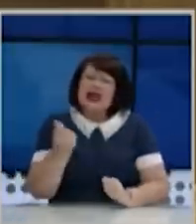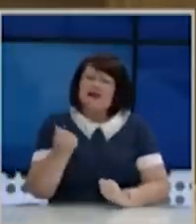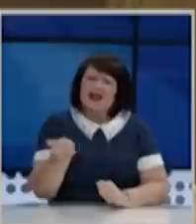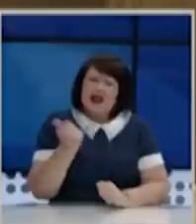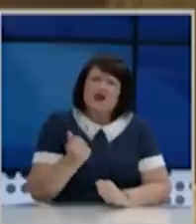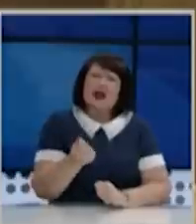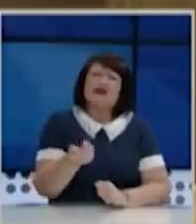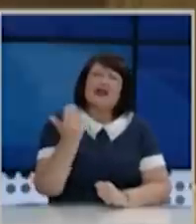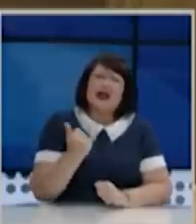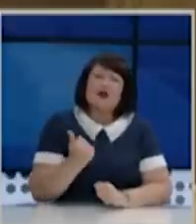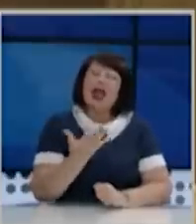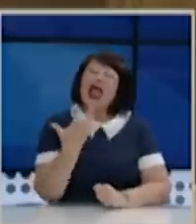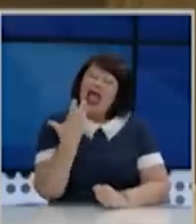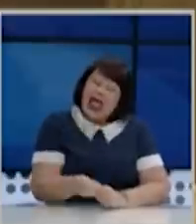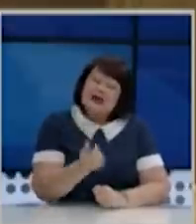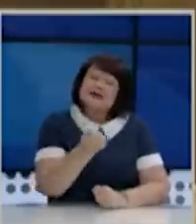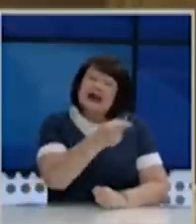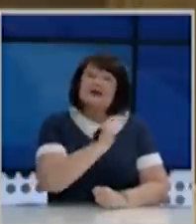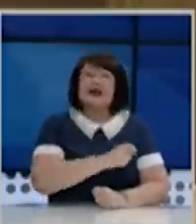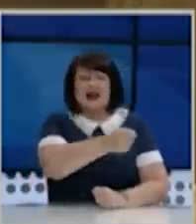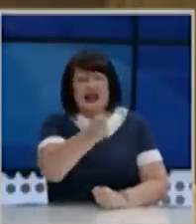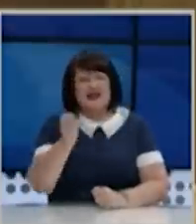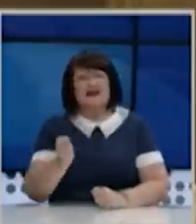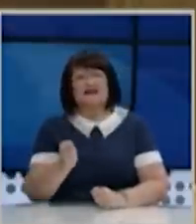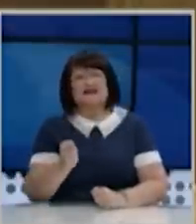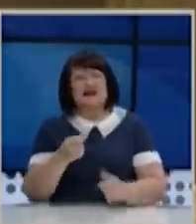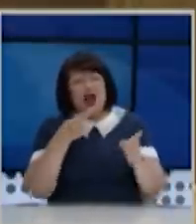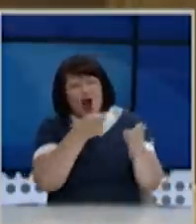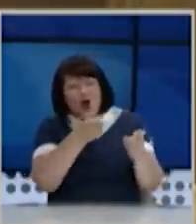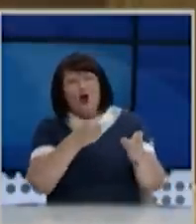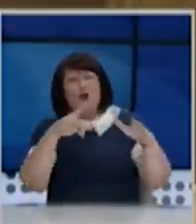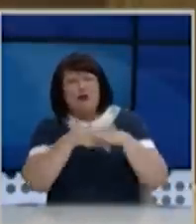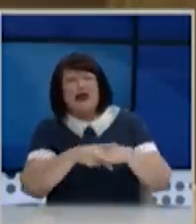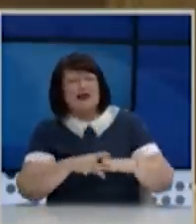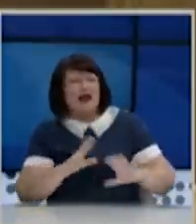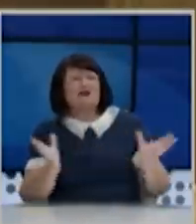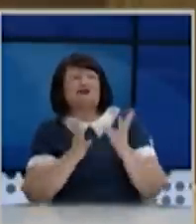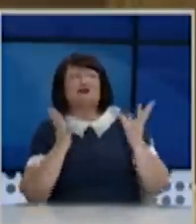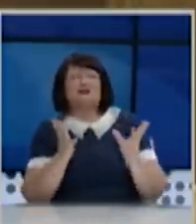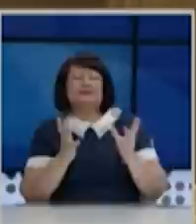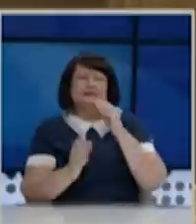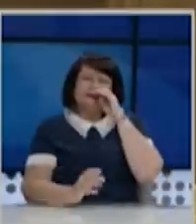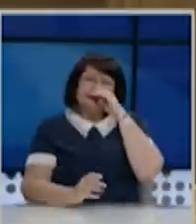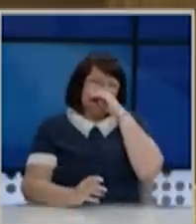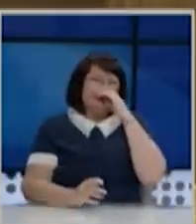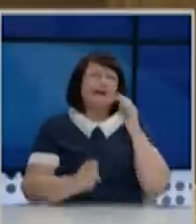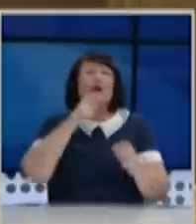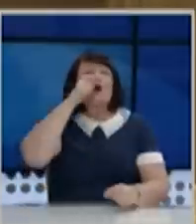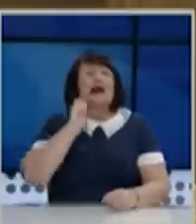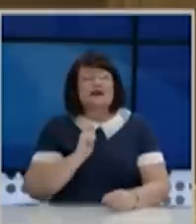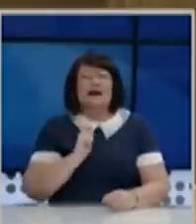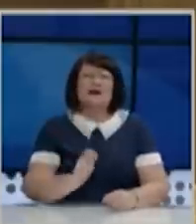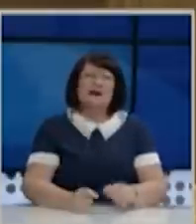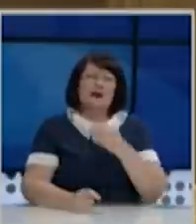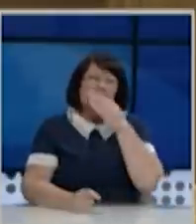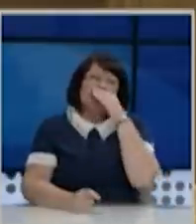δώσουμε. Λεφτά έχετε να δίνετε πυρομαχικά που τα πλήρωσε χρυσά ο ελληνικός λαός και όπλα στην Ουκρανία. Αλλά δεν έχετε